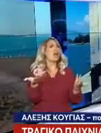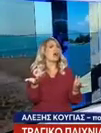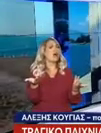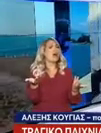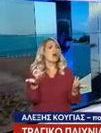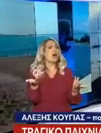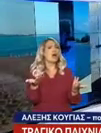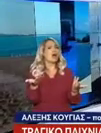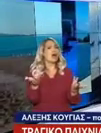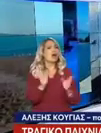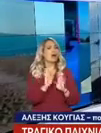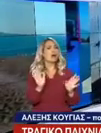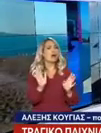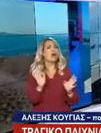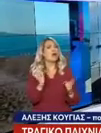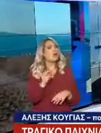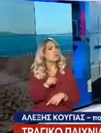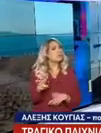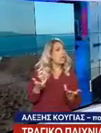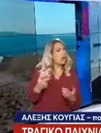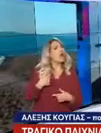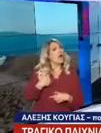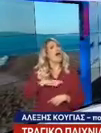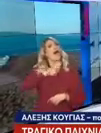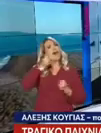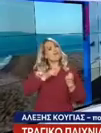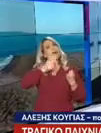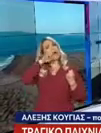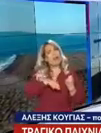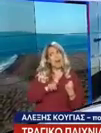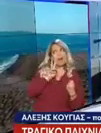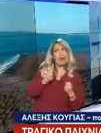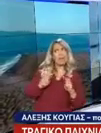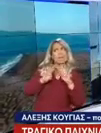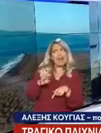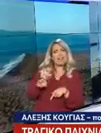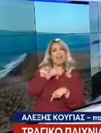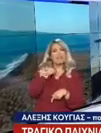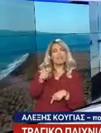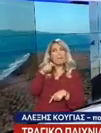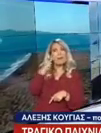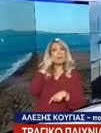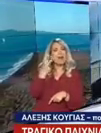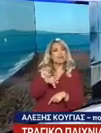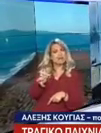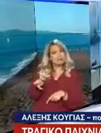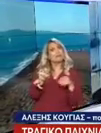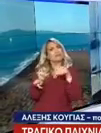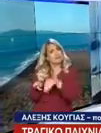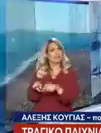ρωτούσα, στο μολάκι που κατεβαίνει από το δρόμο, απέναντι ακριβώς είχαν το επέθριο αυτό μαγαζί οι δύο γονείς του που εργαζόντουσαν μαζί με το παιδί